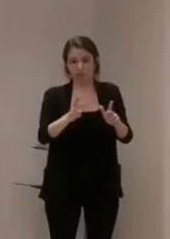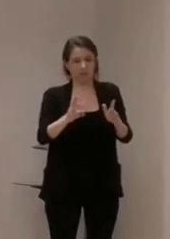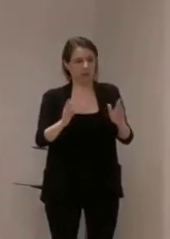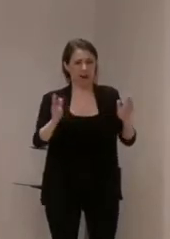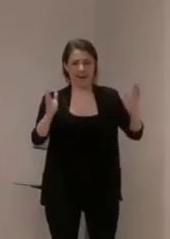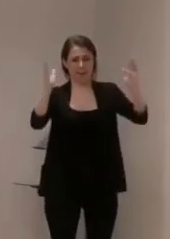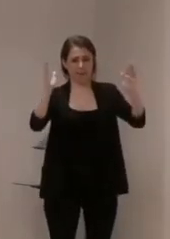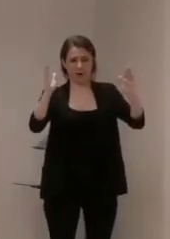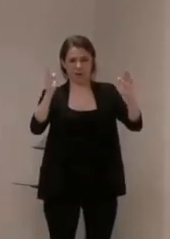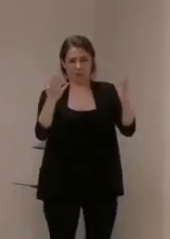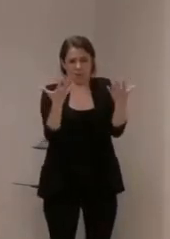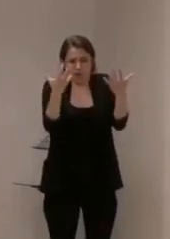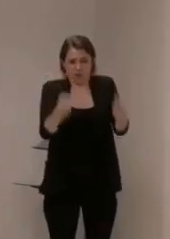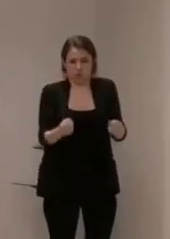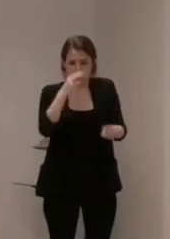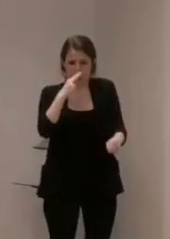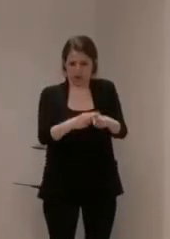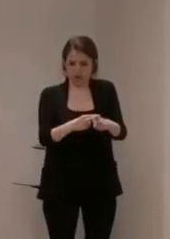densitat enorme,